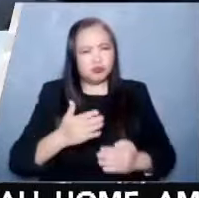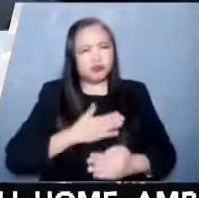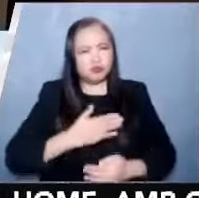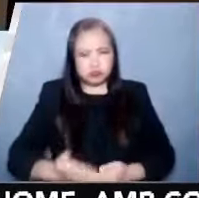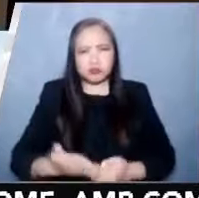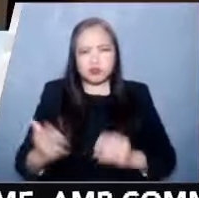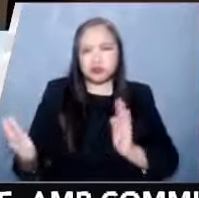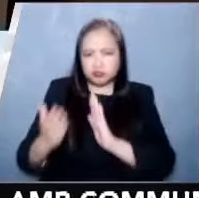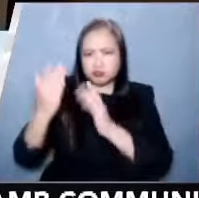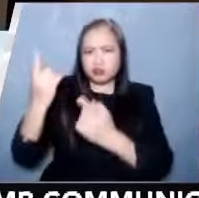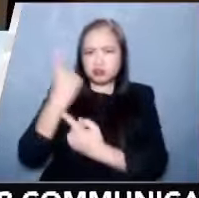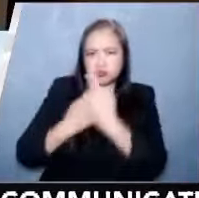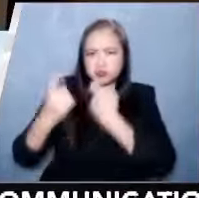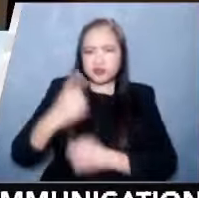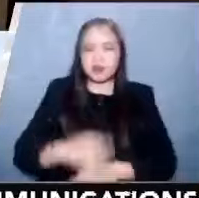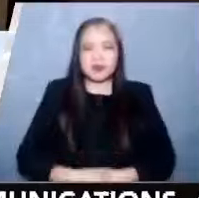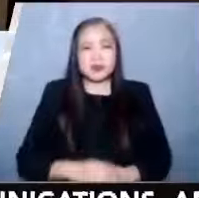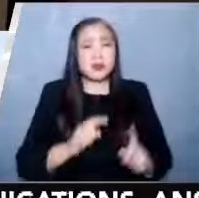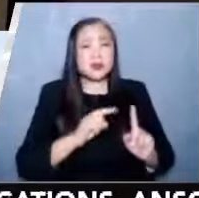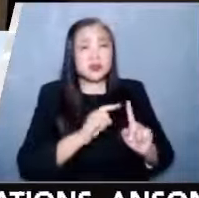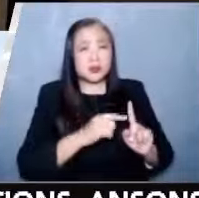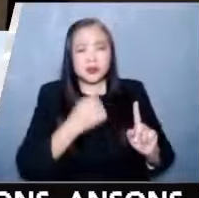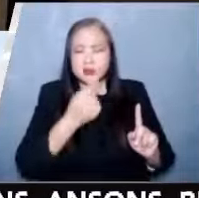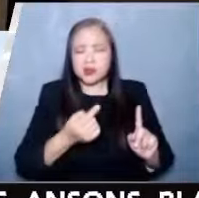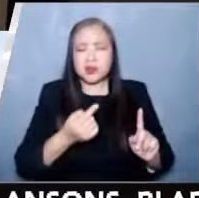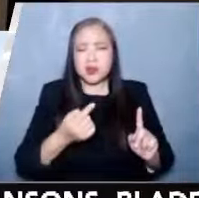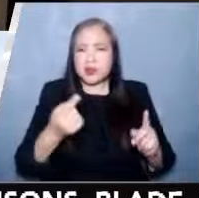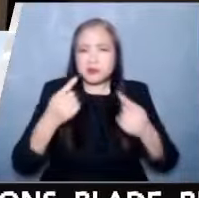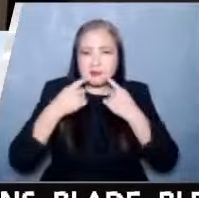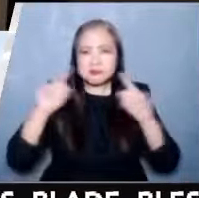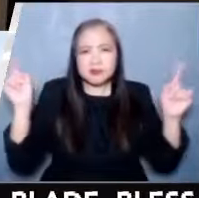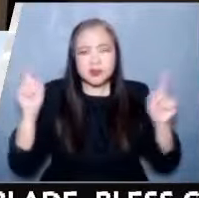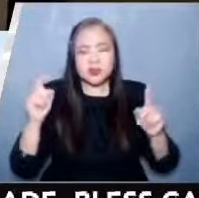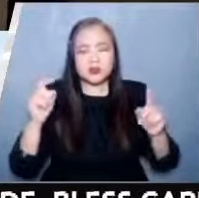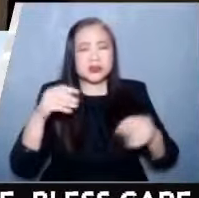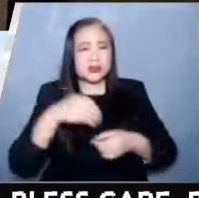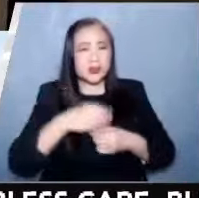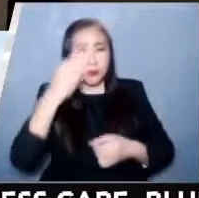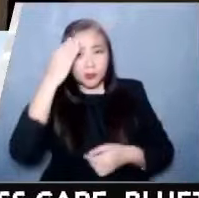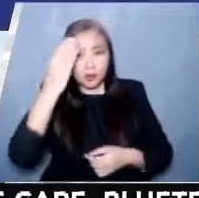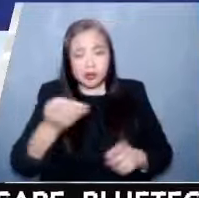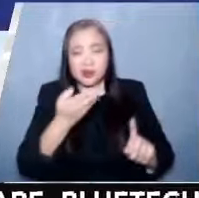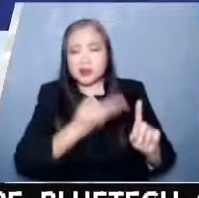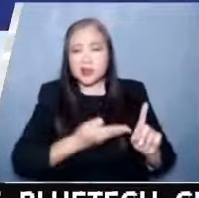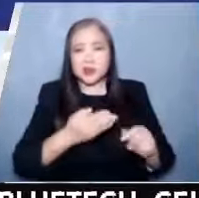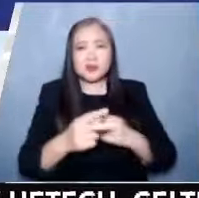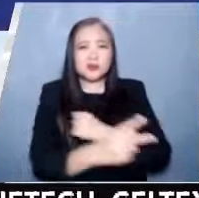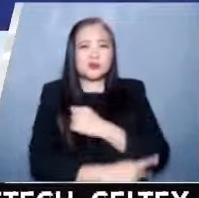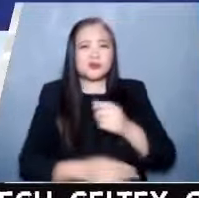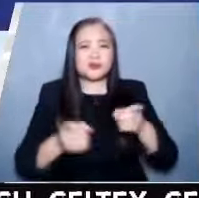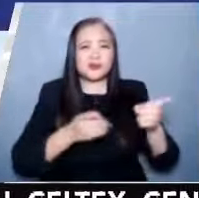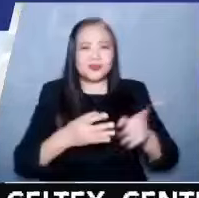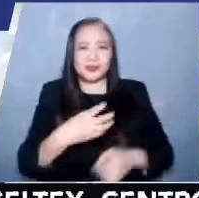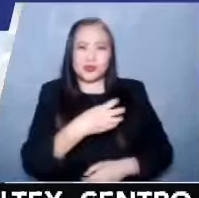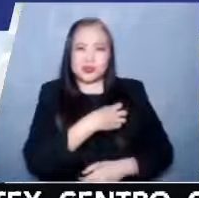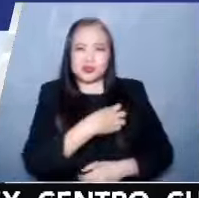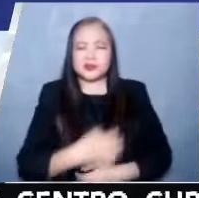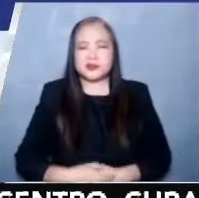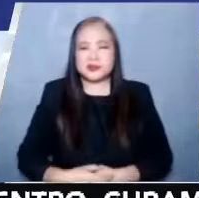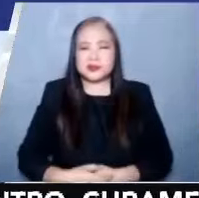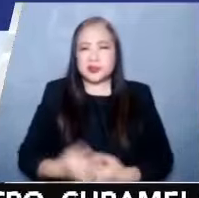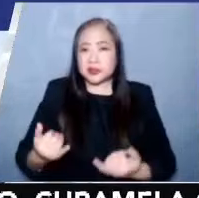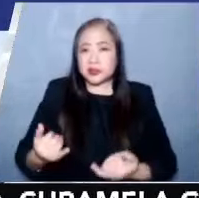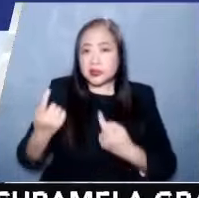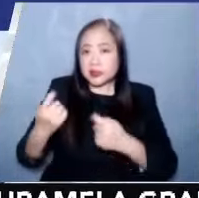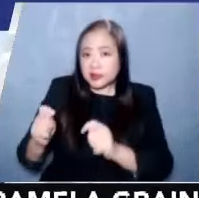ang drug war at sinabing naging matagumpay ito sa Bulacan kung saan siya naging provincial director. Hinihingan pa ng GMA Integrated News ng pahayag si